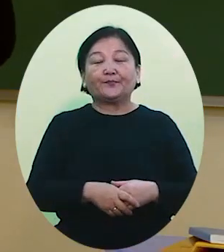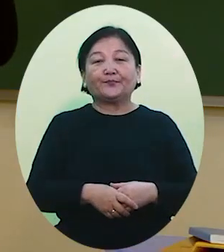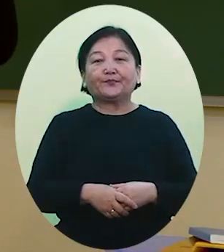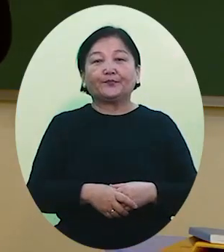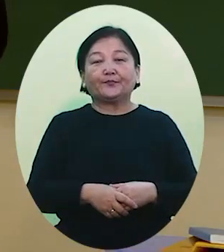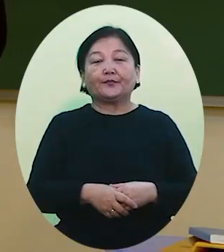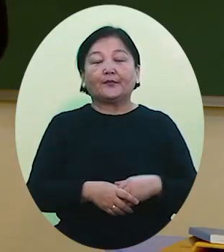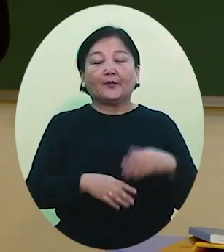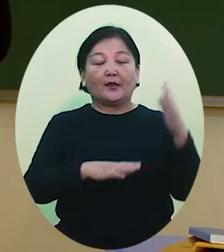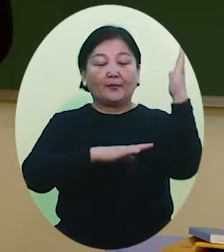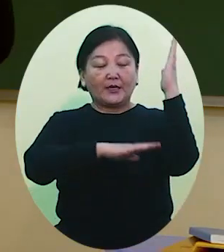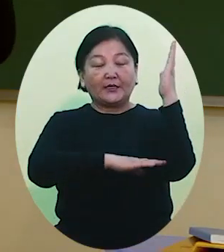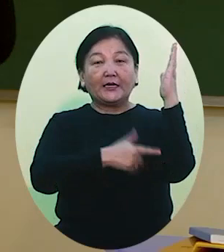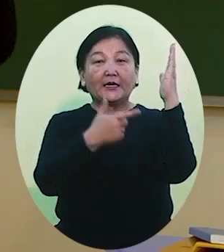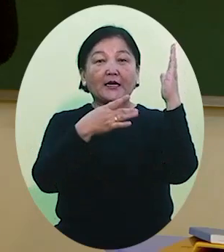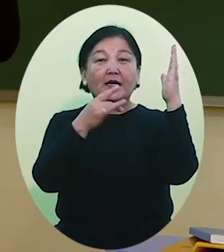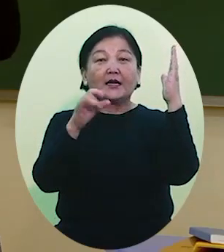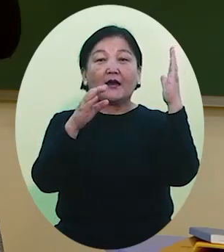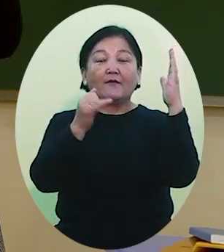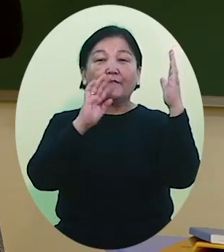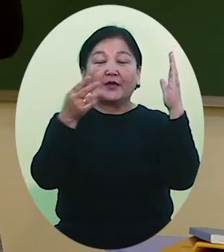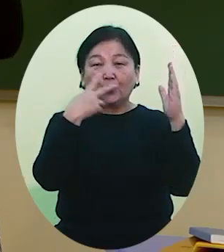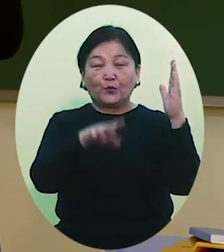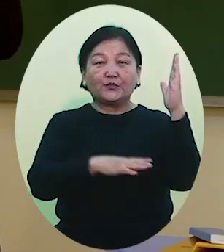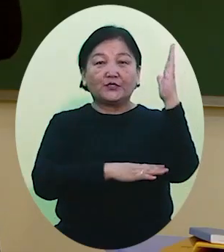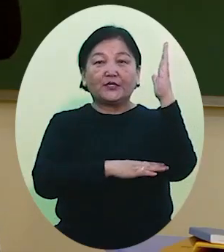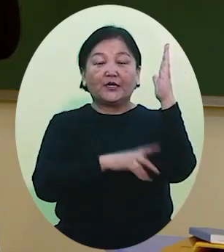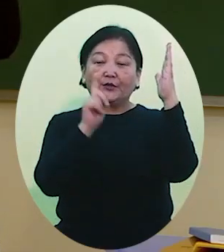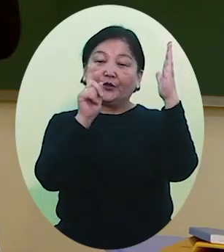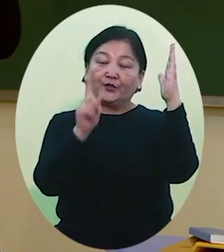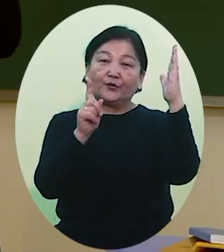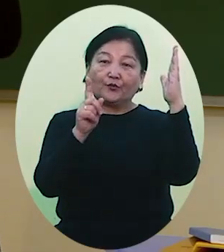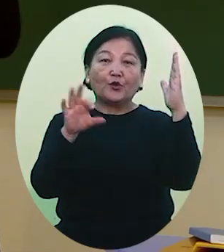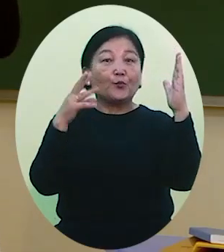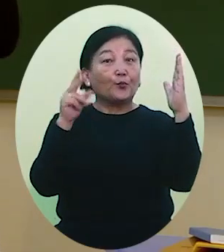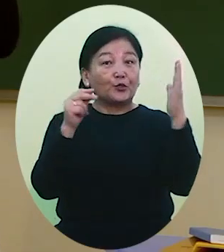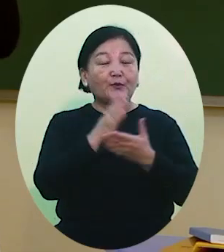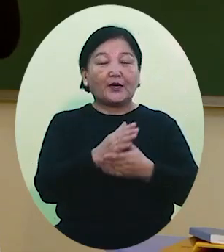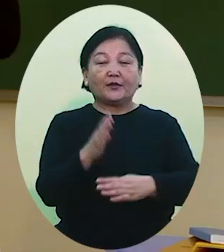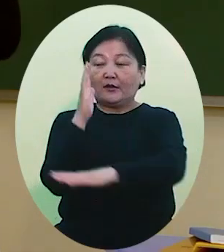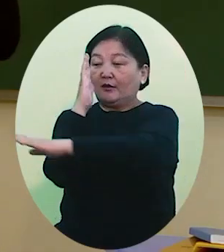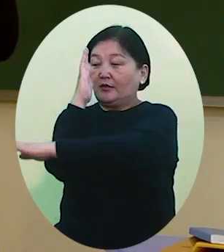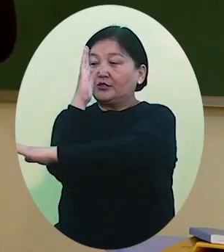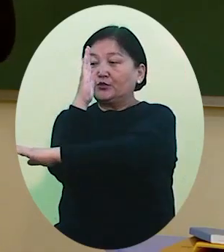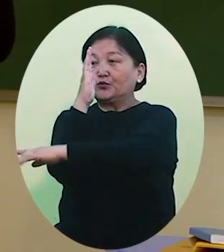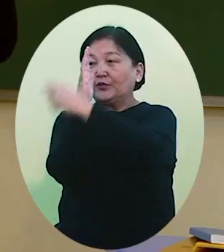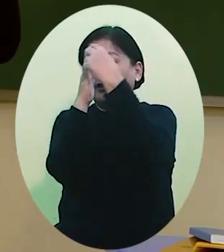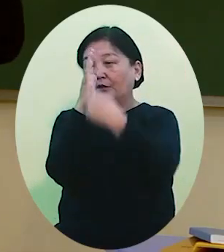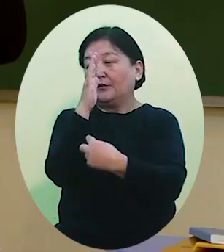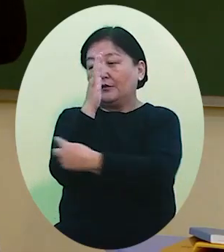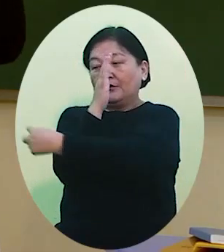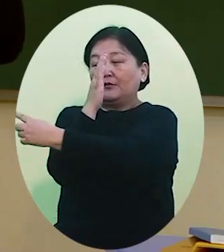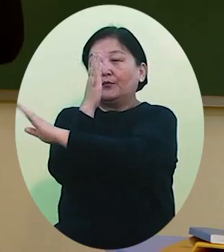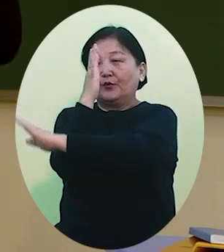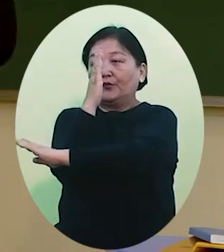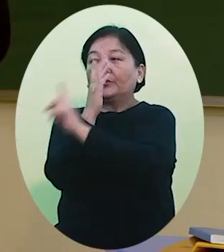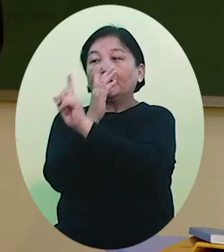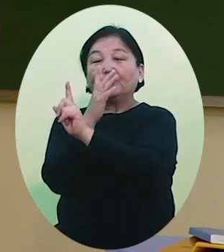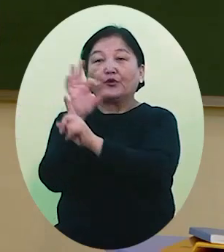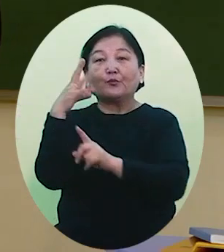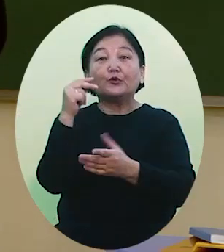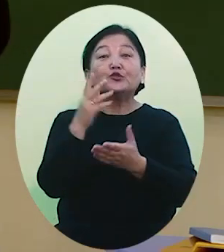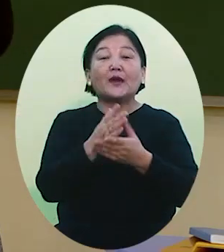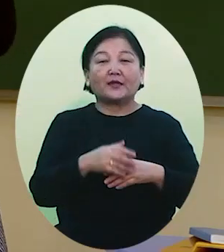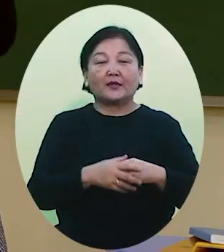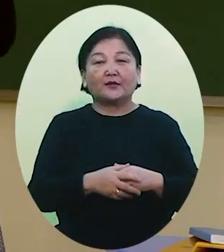мөчөд дүрслэгдэж байгаа вэ гэхээр энд бол сүрг утга авч болохгүй. Яагаад гэвэл хасах ажилласан өдөр хасах цамц гэж байхгүй учраас бид нар